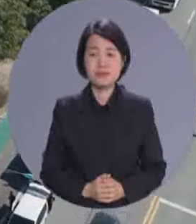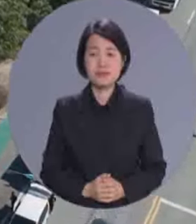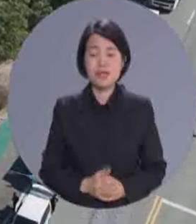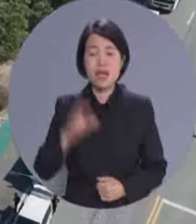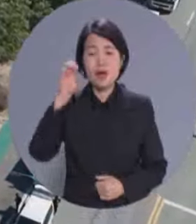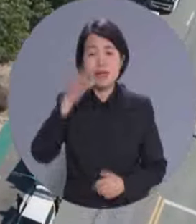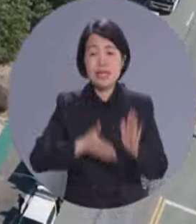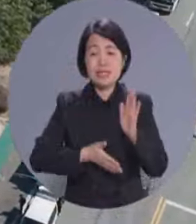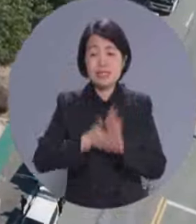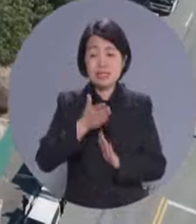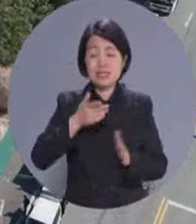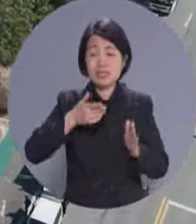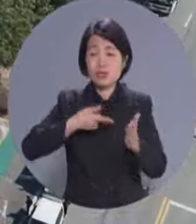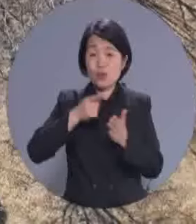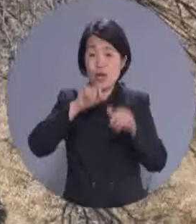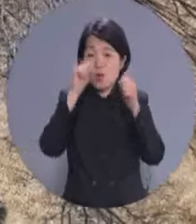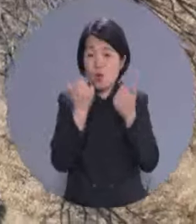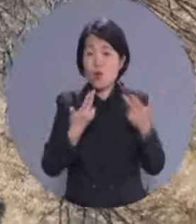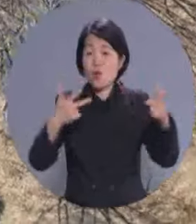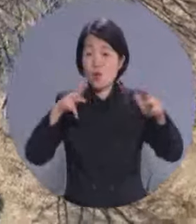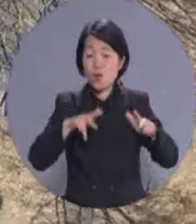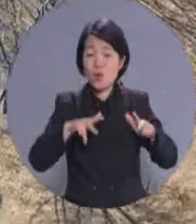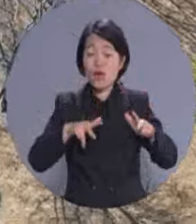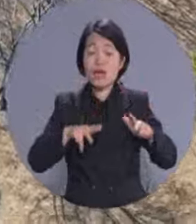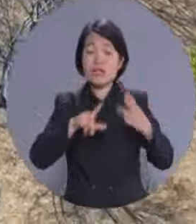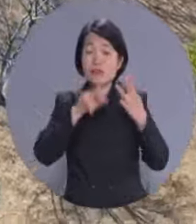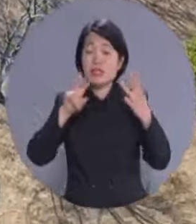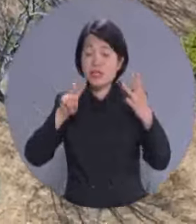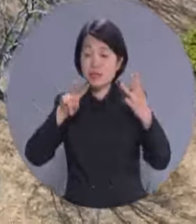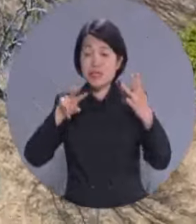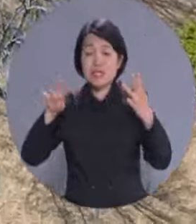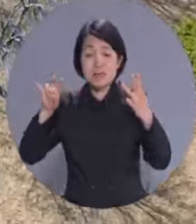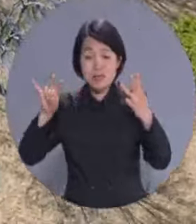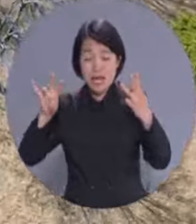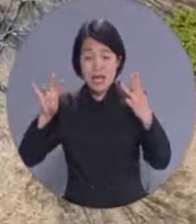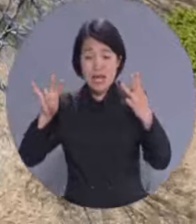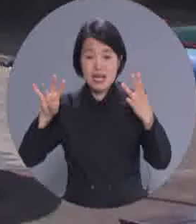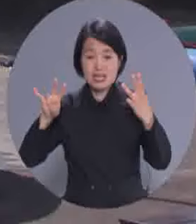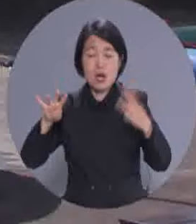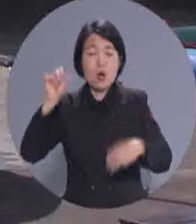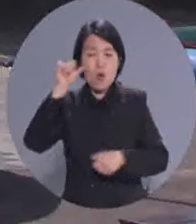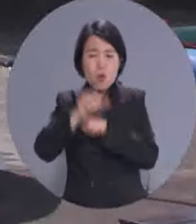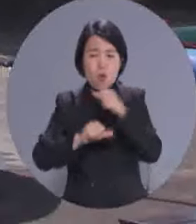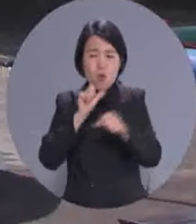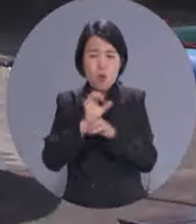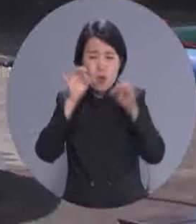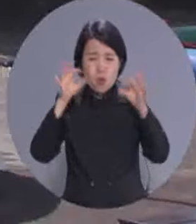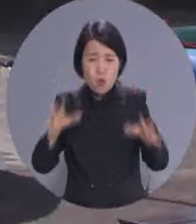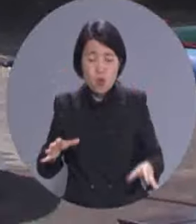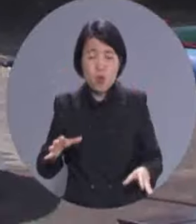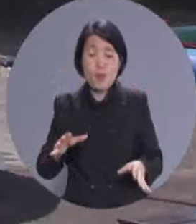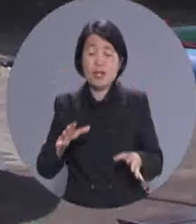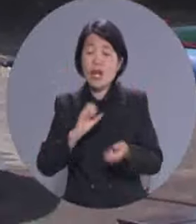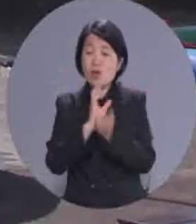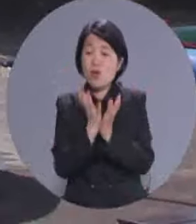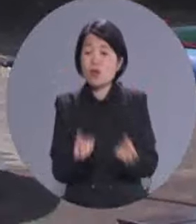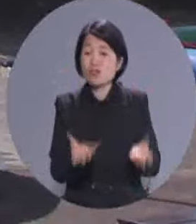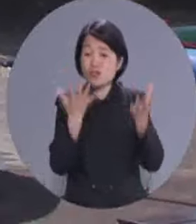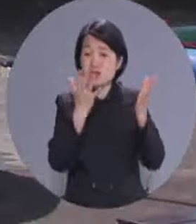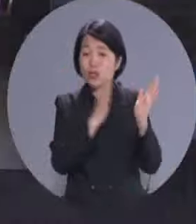광양시 금호동 조각공원입니다. 21일부터 24일까지 5년 만에 개최되는 광양 벚꽃 문화재 준비로